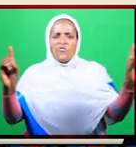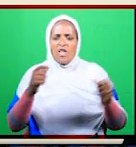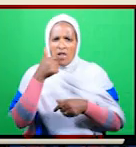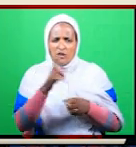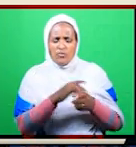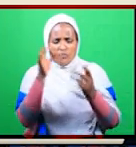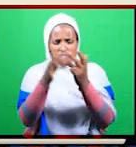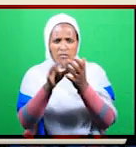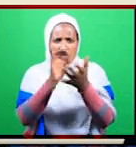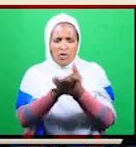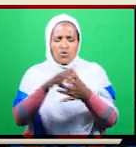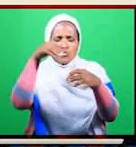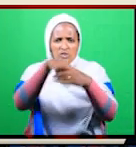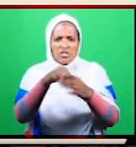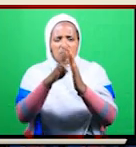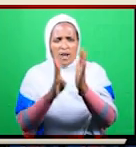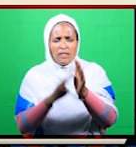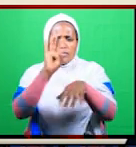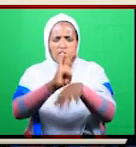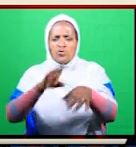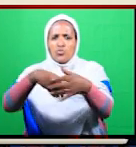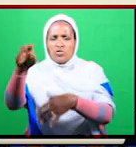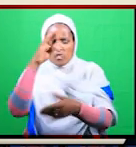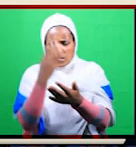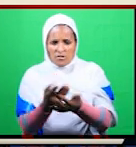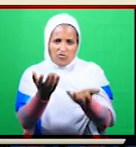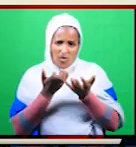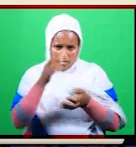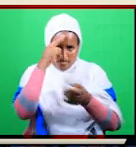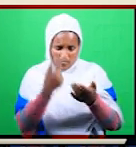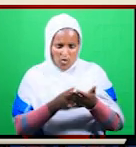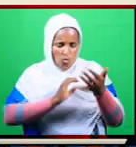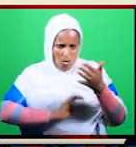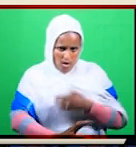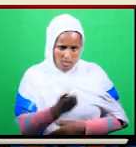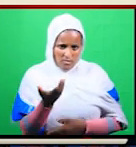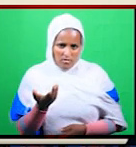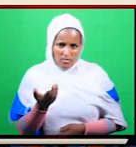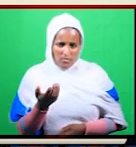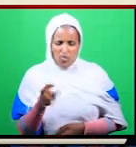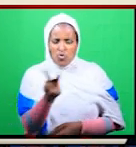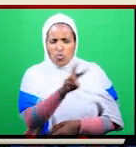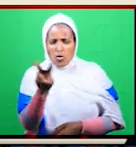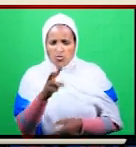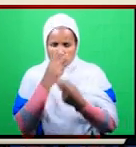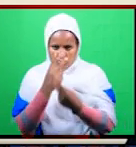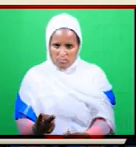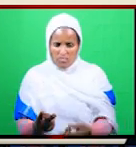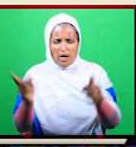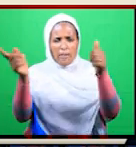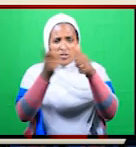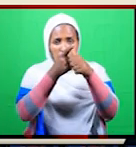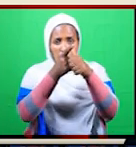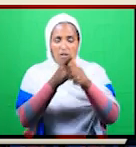ያለችው ደግሞ ከትዳር ውጪ ከስርዓተ ቤተክርስቲያን ውጪ ልጅን ስለምትፈልግ መውለድ። ሁለቱንም